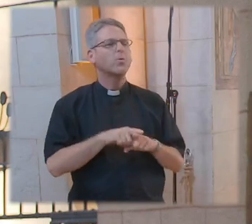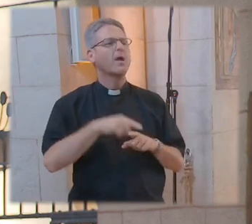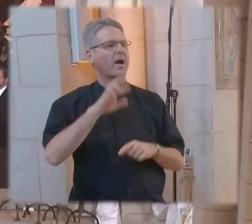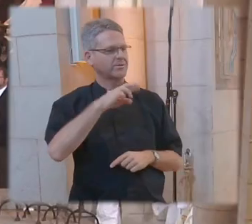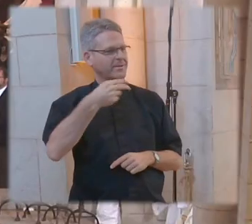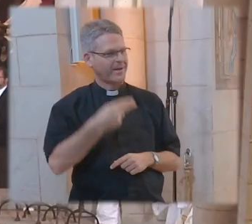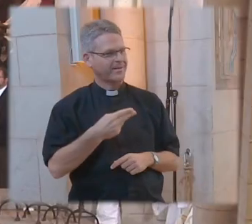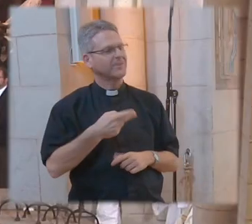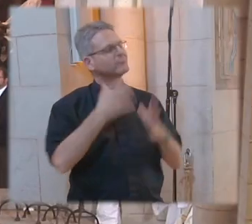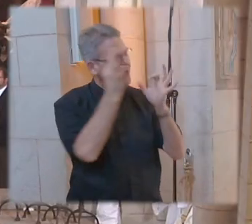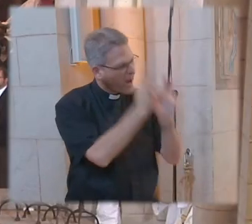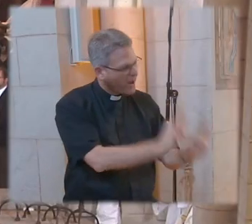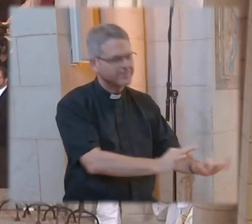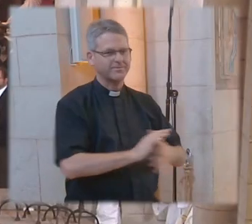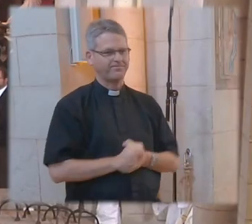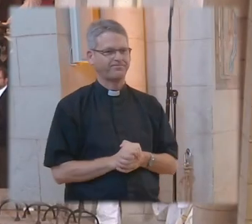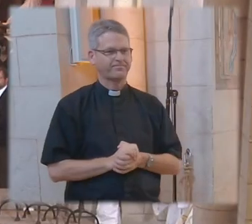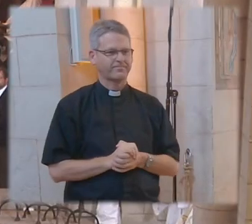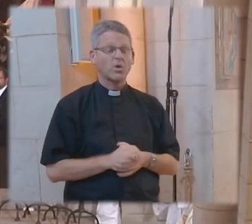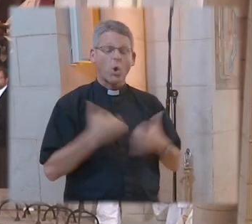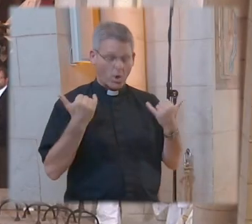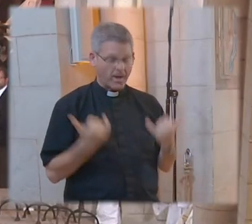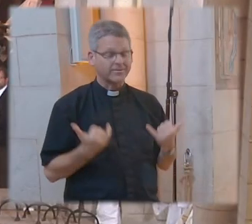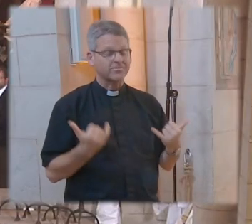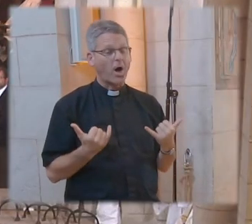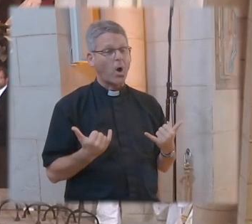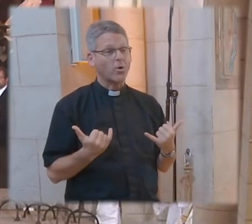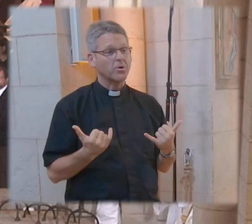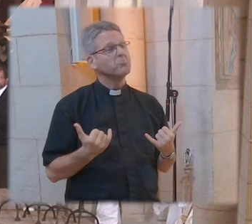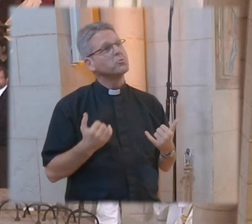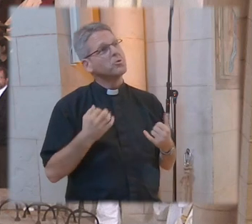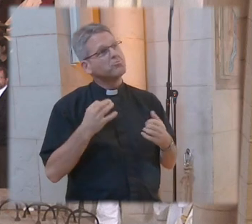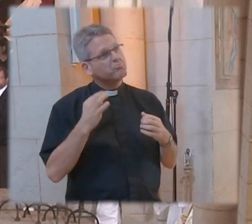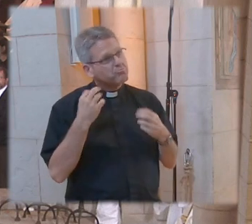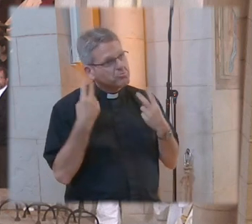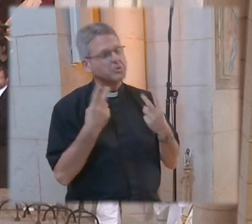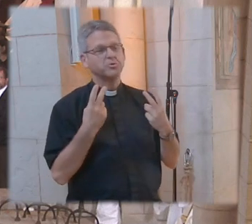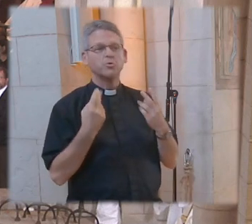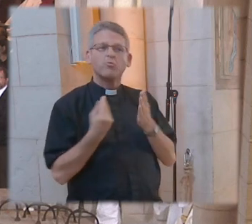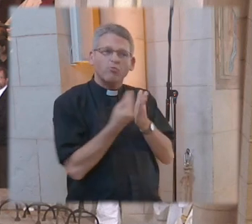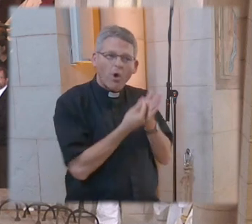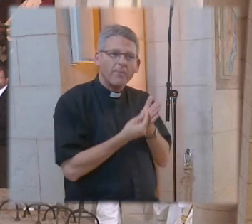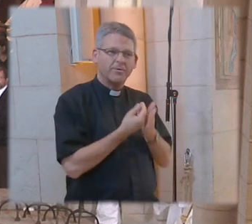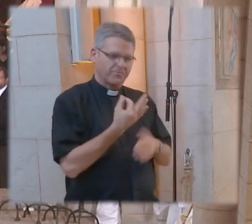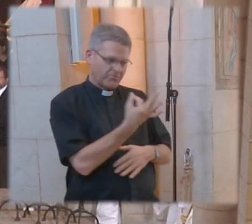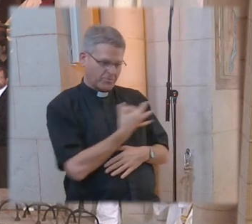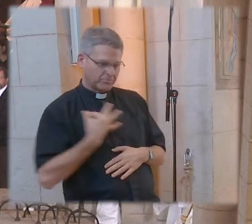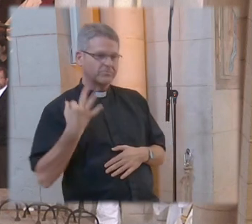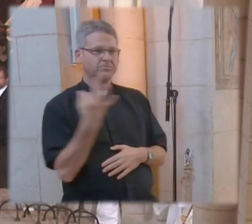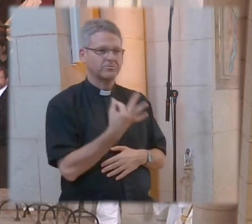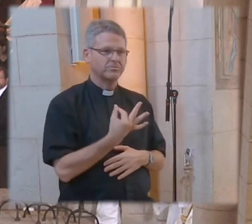Denn Vater Henges ist auch heute vielen Vorbild und ein Fürsprecher für uns.